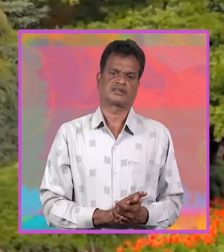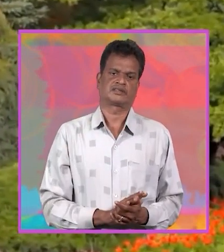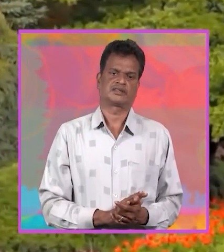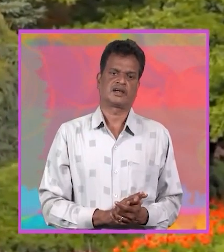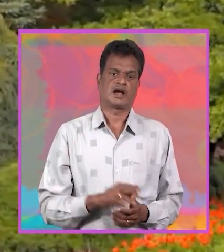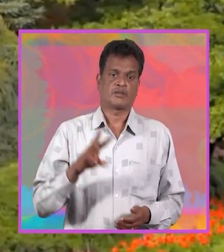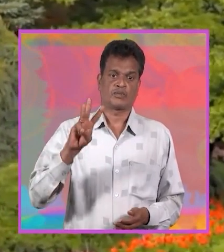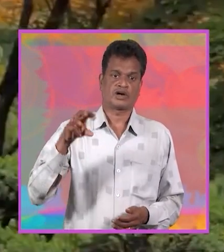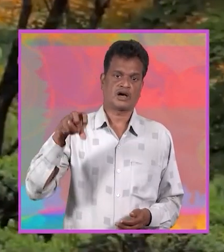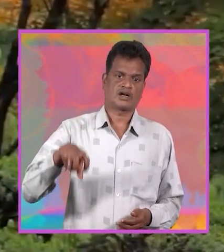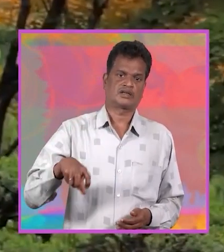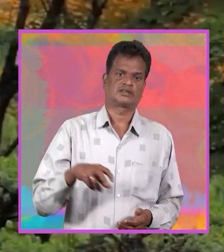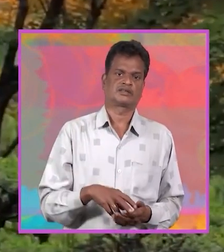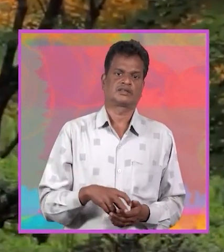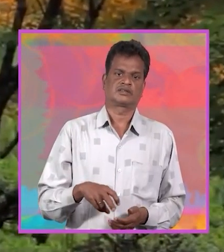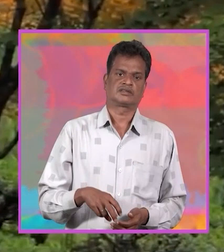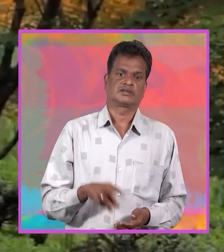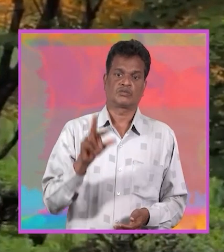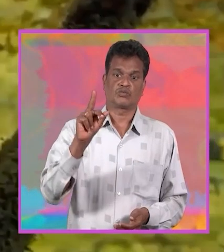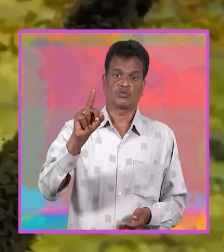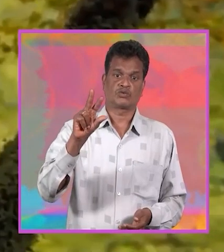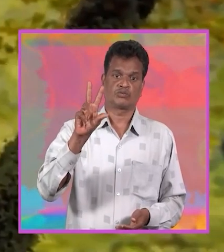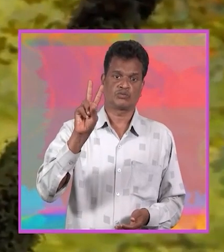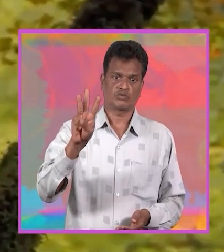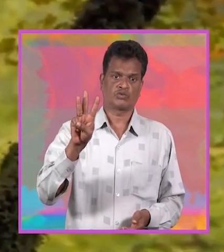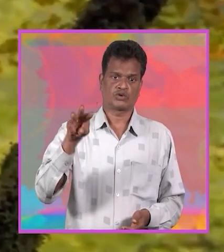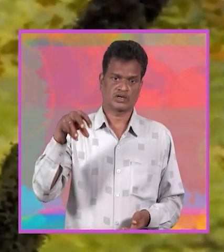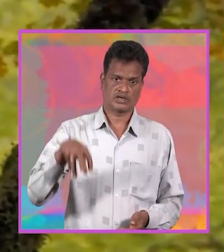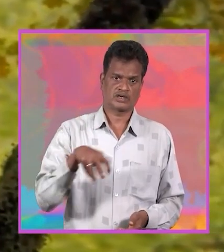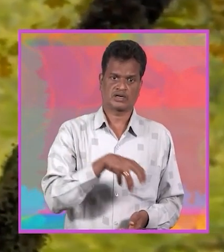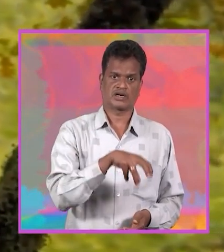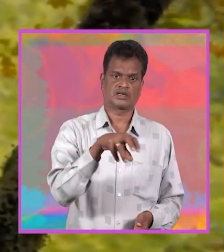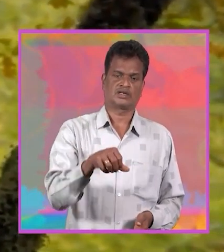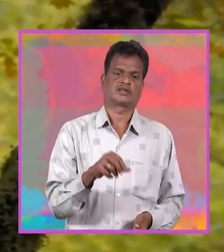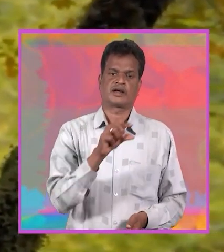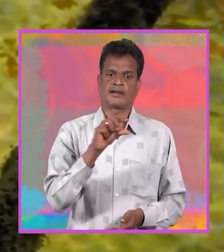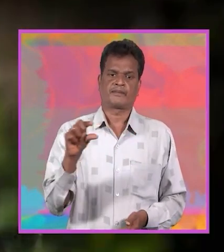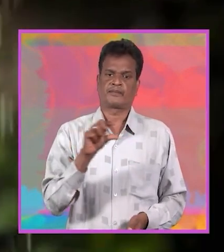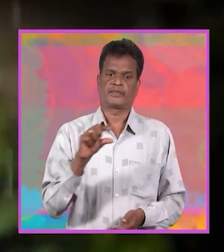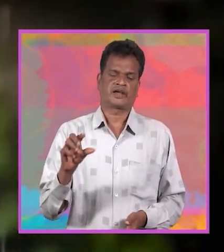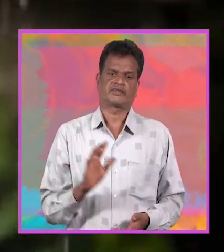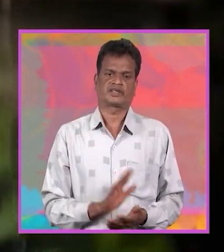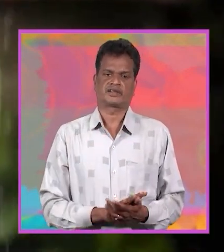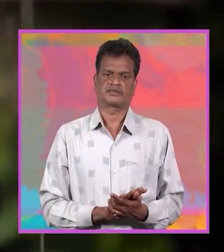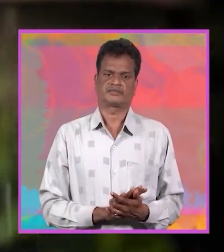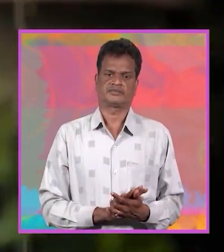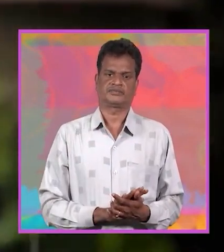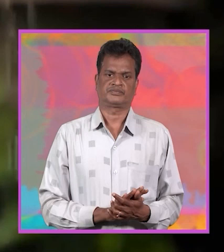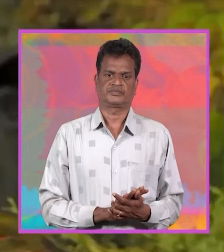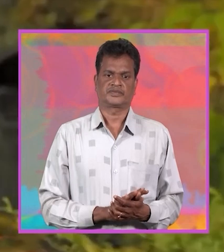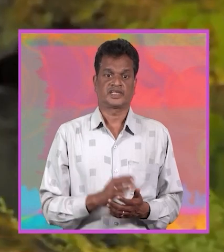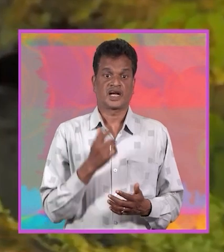முக்காலி அப்படின்னு இருக்குது, அதுக்கு மூன்று கால்கள் மட்டும்தான் இருக்கும், அதனால தான் முக்காலி அப்படின்னு சொல்லிட்டு பெயர் வைத்தார்கள்.